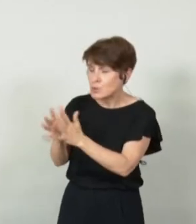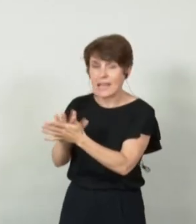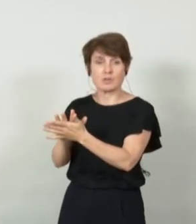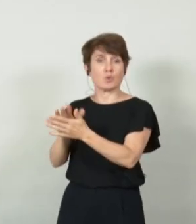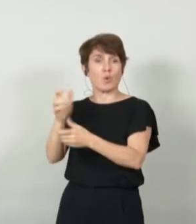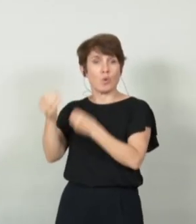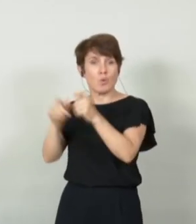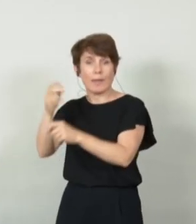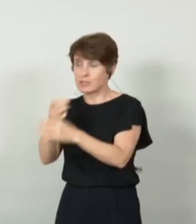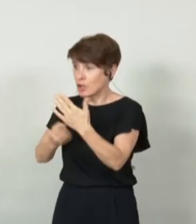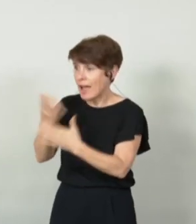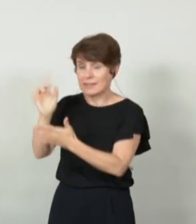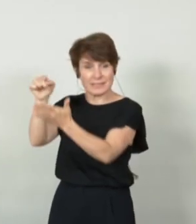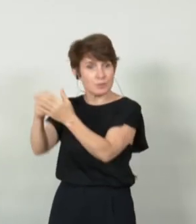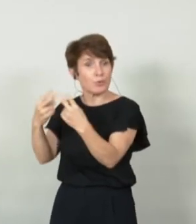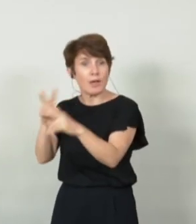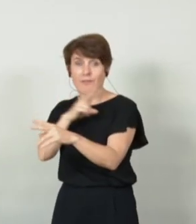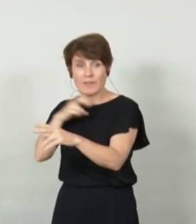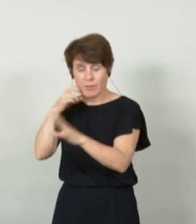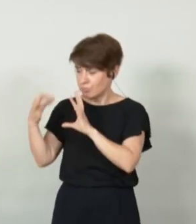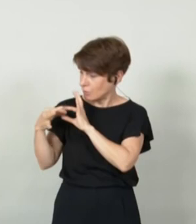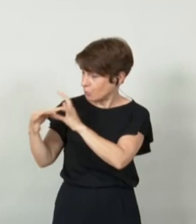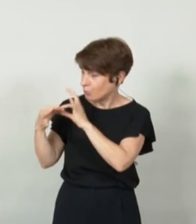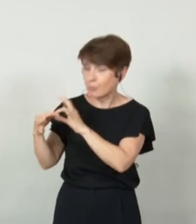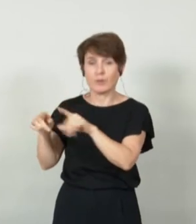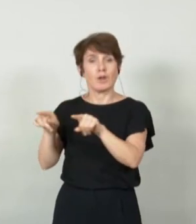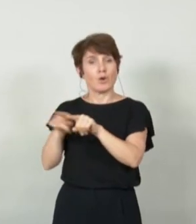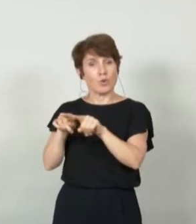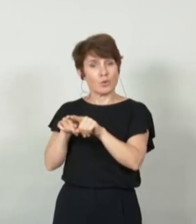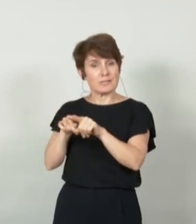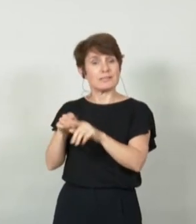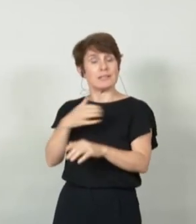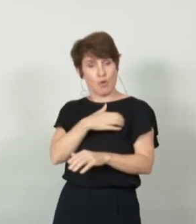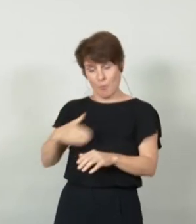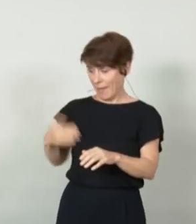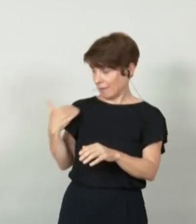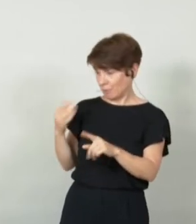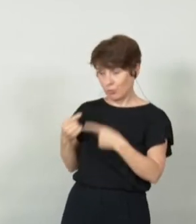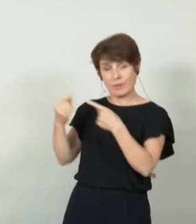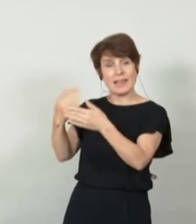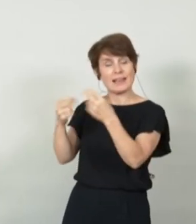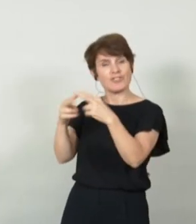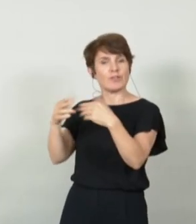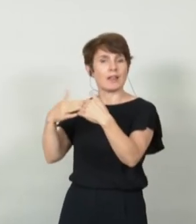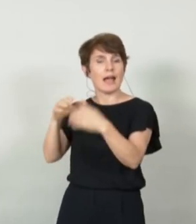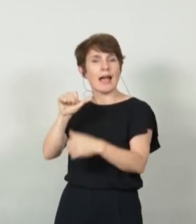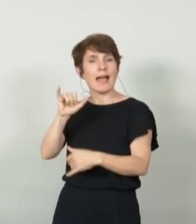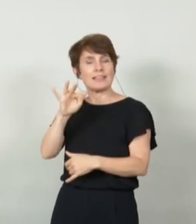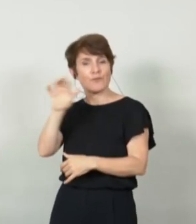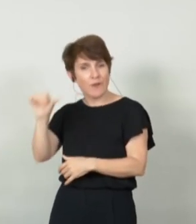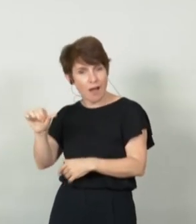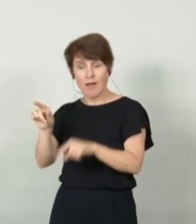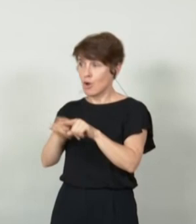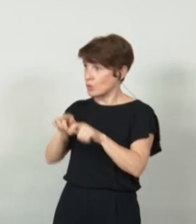jusqu'à la crise du covid avec le technillon d'Haïfa ou le maire s'est rendu notamment en 2017 qui vient régulièrement à Grenoble avec des artistes des